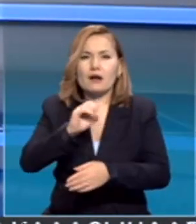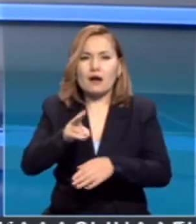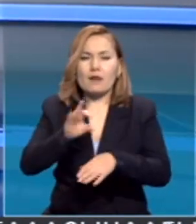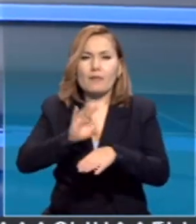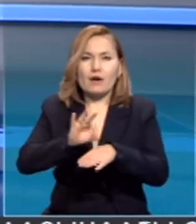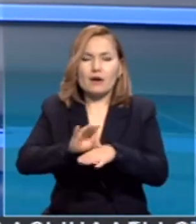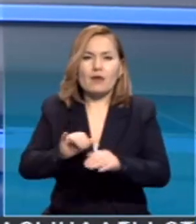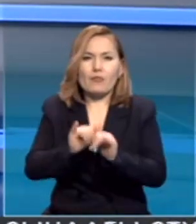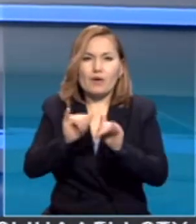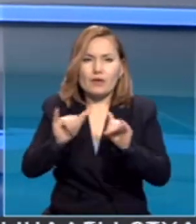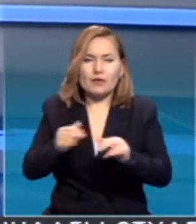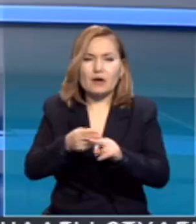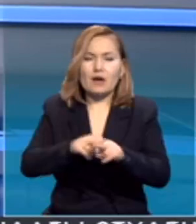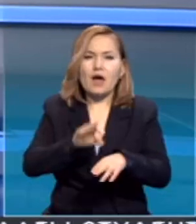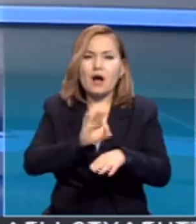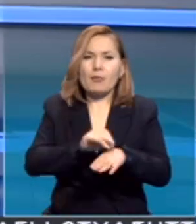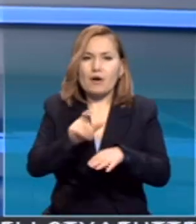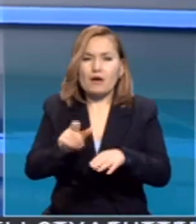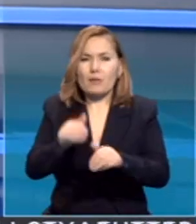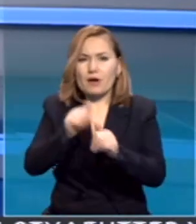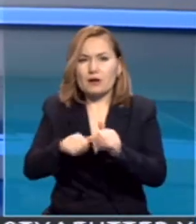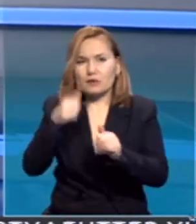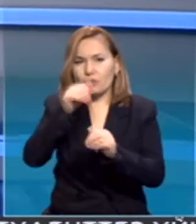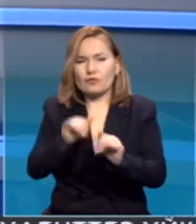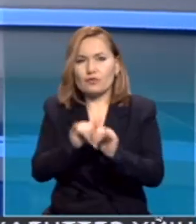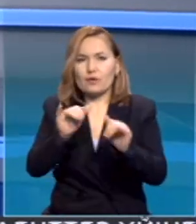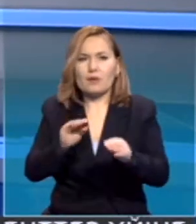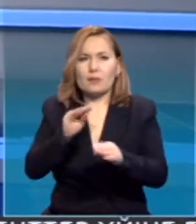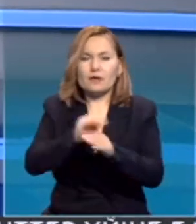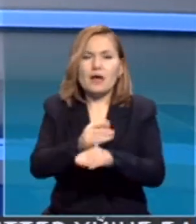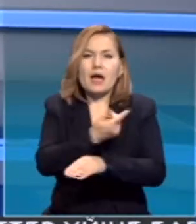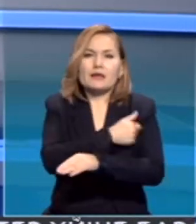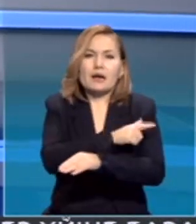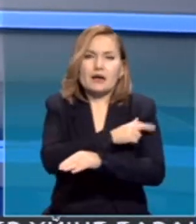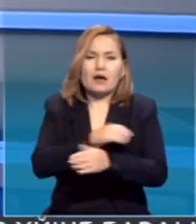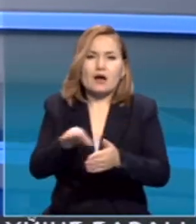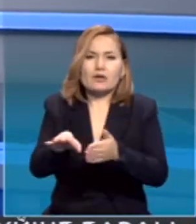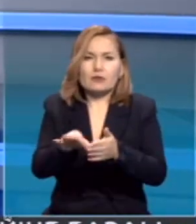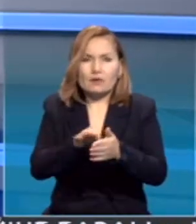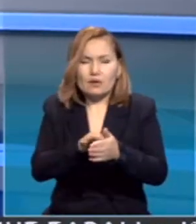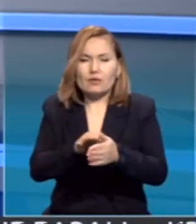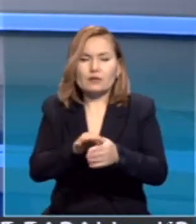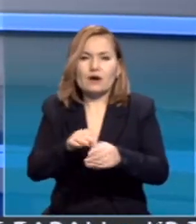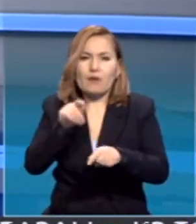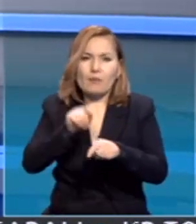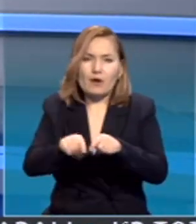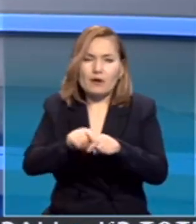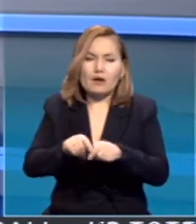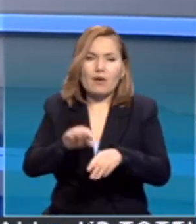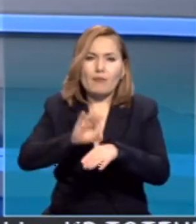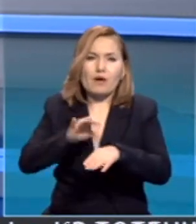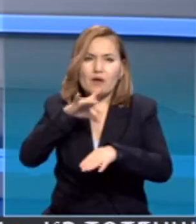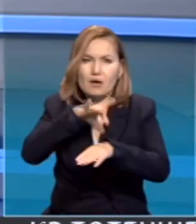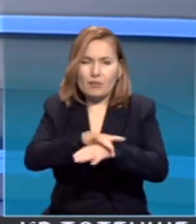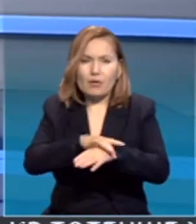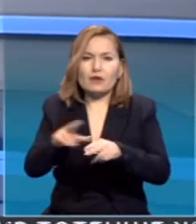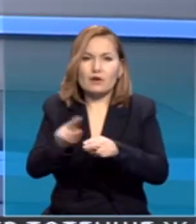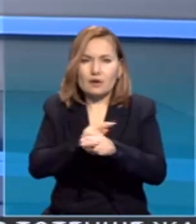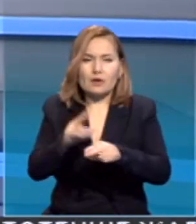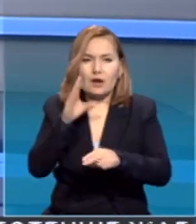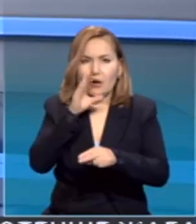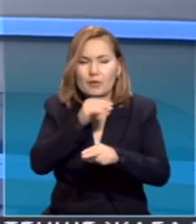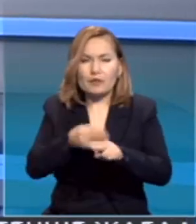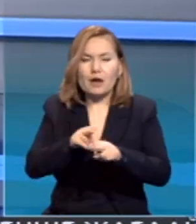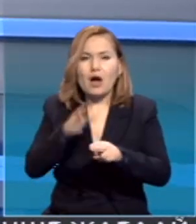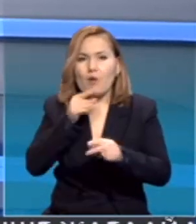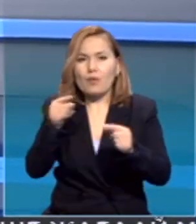аурулардың түрі де оларға шалдыққандардың саны де көбейіп келеді. Дәрігерлер дер кезінде қаралу арқылы аурудың қаупын азайтуға болатынын айтады. Әсіресе